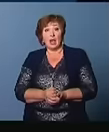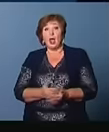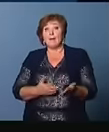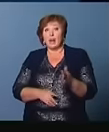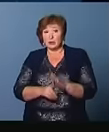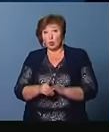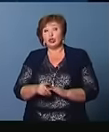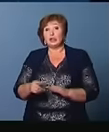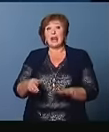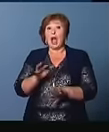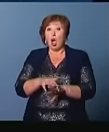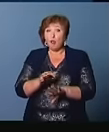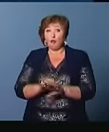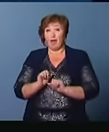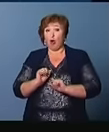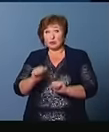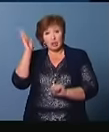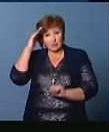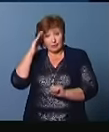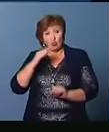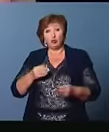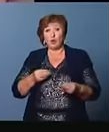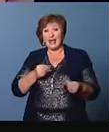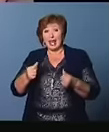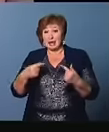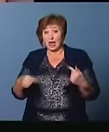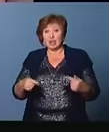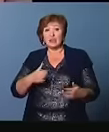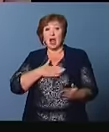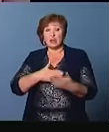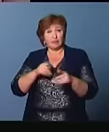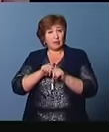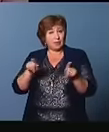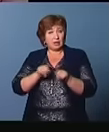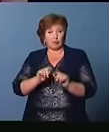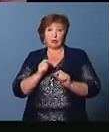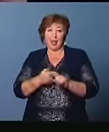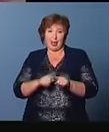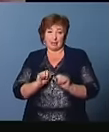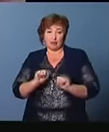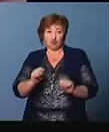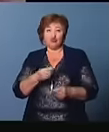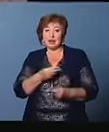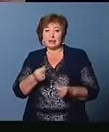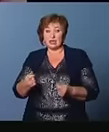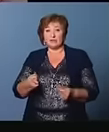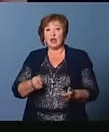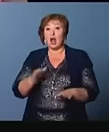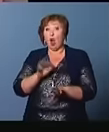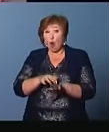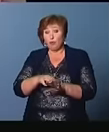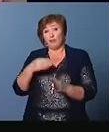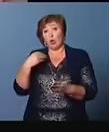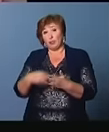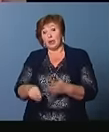Подходят для обуви и одежды, отталкивают воду и реагенты. Активно рекламируемое защитное средство для обуви семья Богатыревых купила